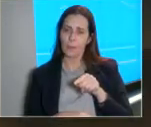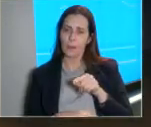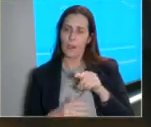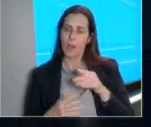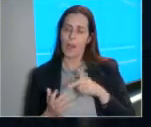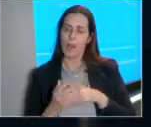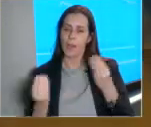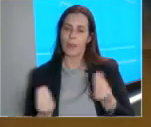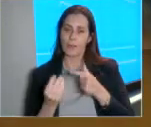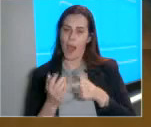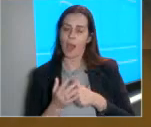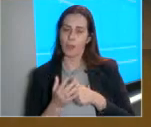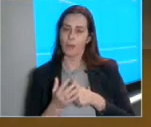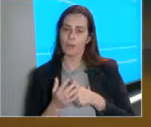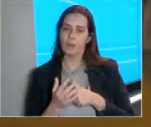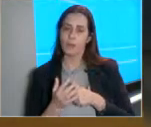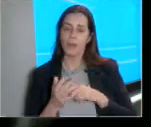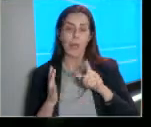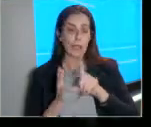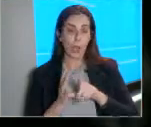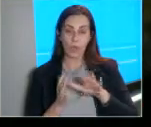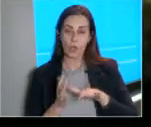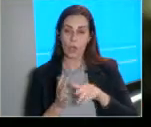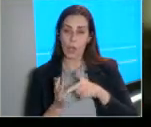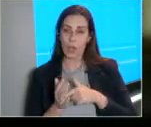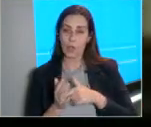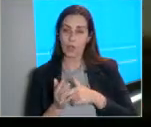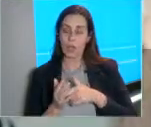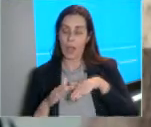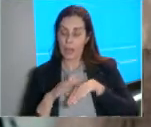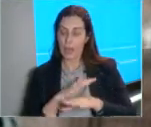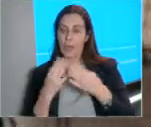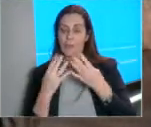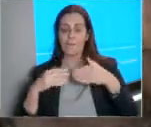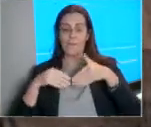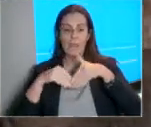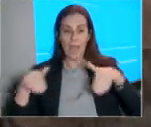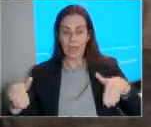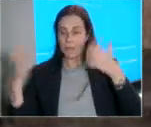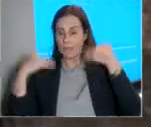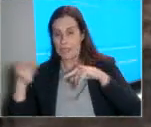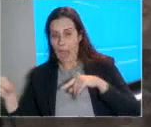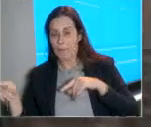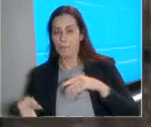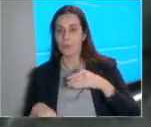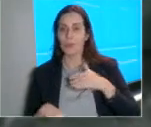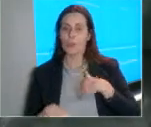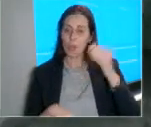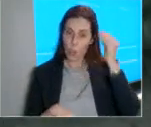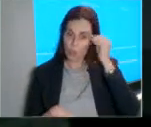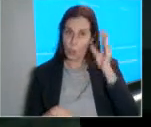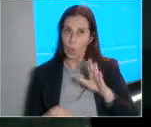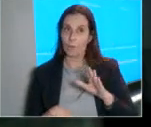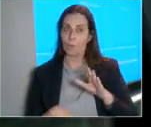המכשול המאוד רציני וטכנולוגי של התווך התת-קרקעי, והגדר בין גבול ישראל-מצרים, שאנחנו זוכרים